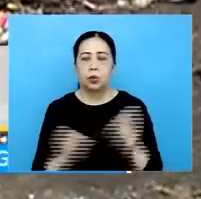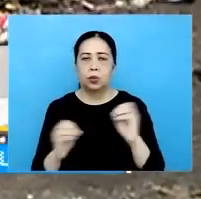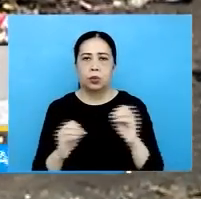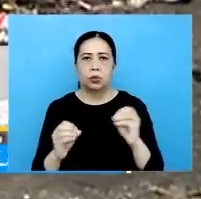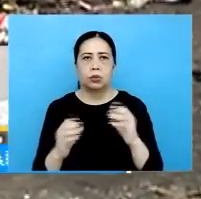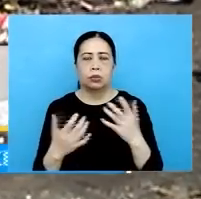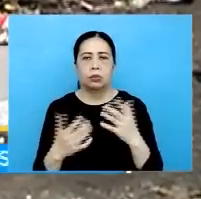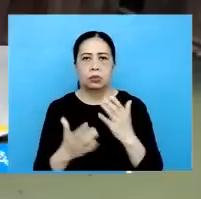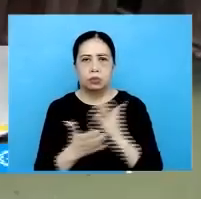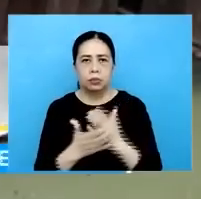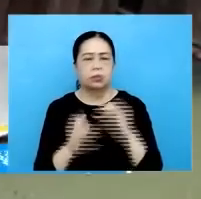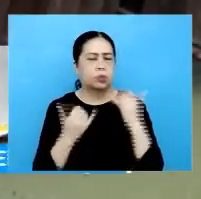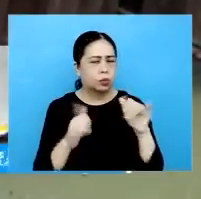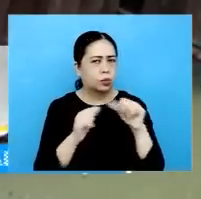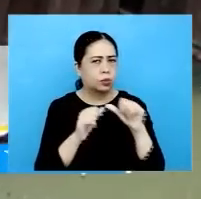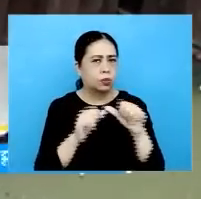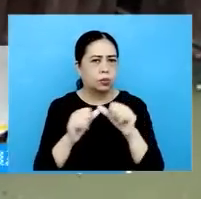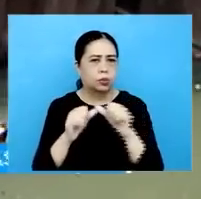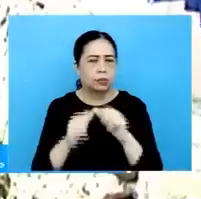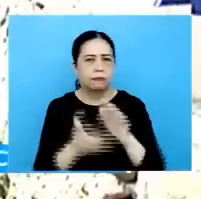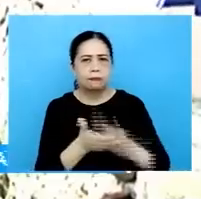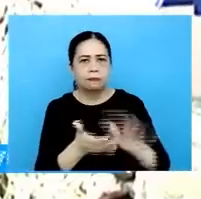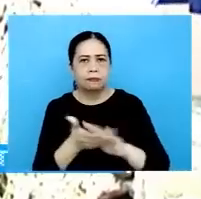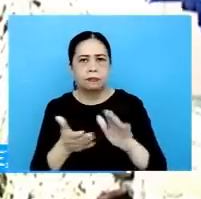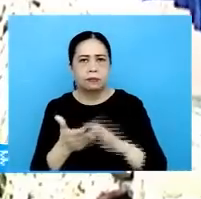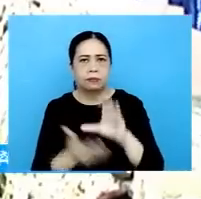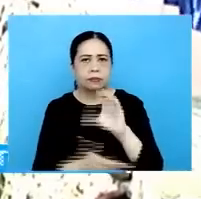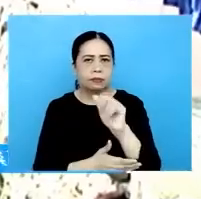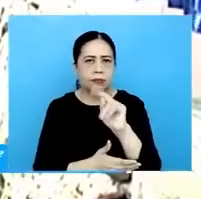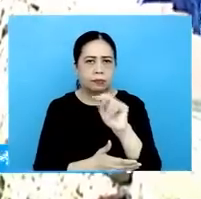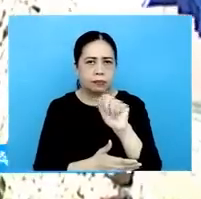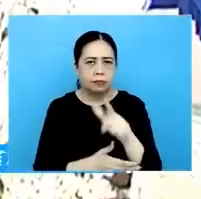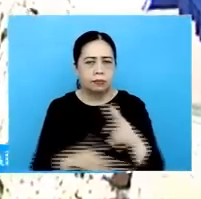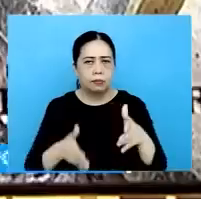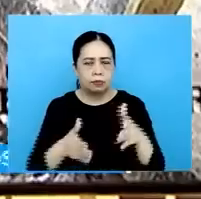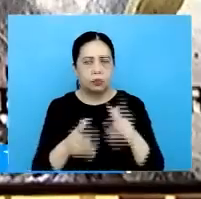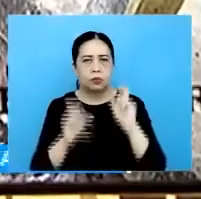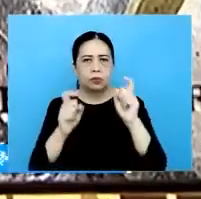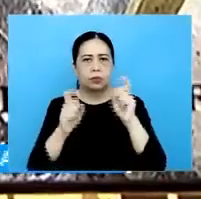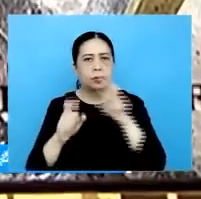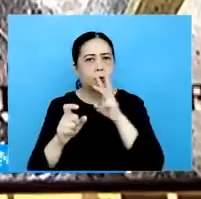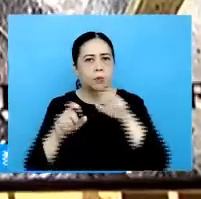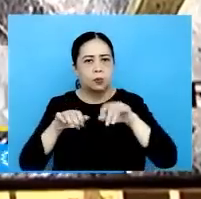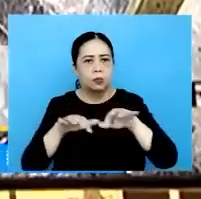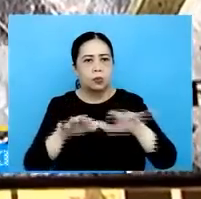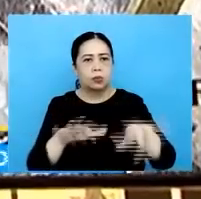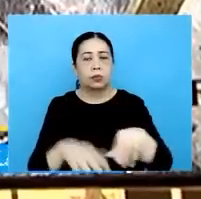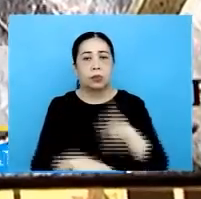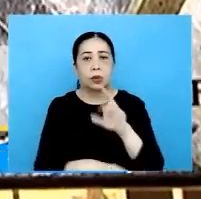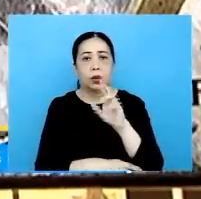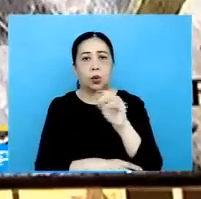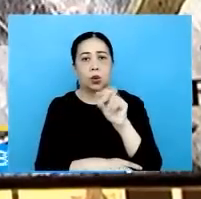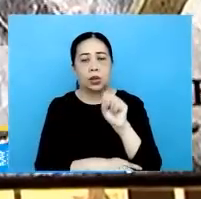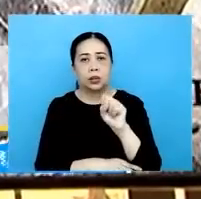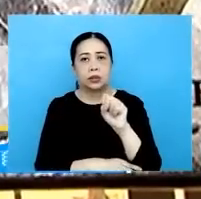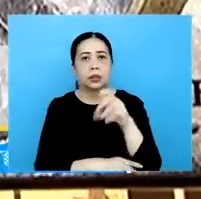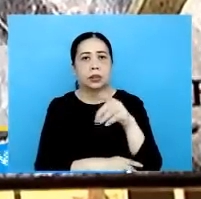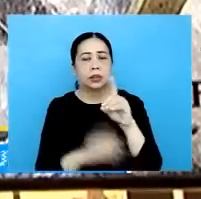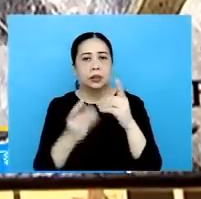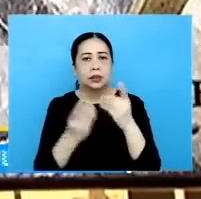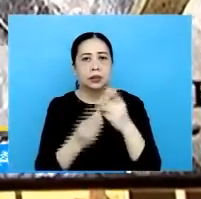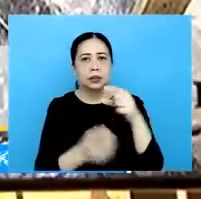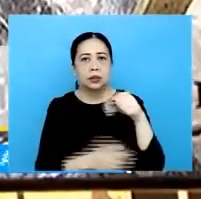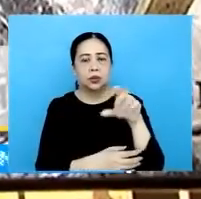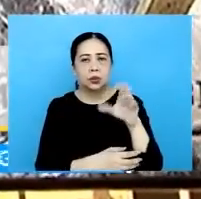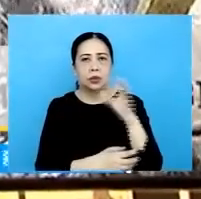ang paglilinis ng MMDA sa mga kanal at estero para mabilis makadaloy ang tubig. Sa Rojas District sa Quezon City, may CCTV